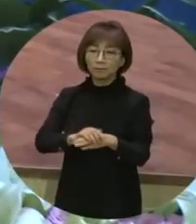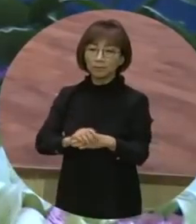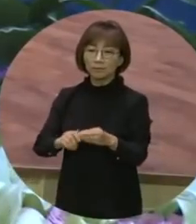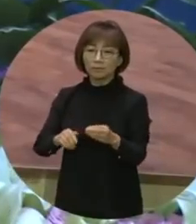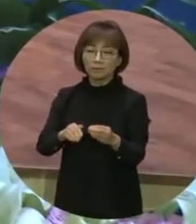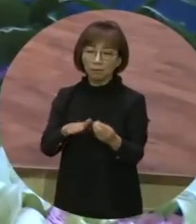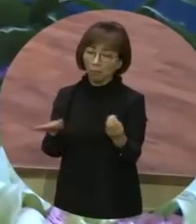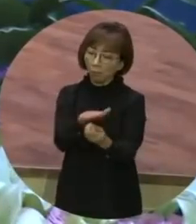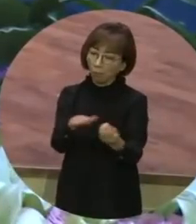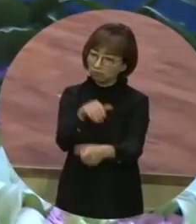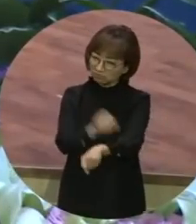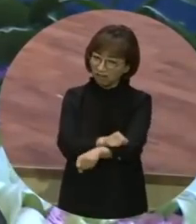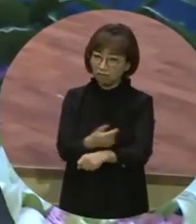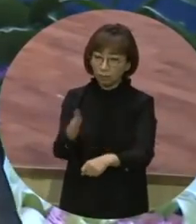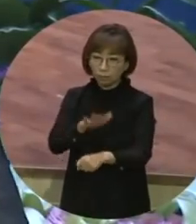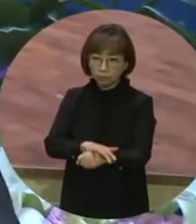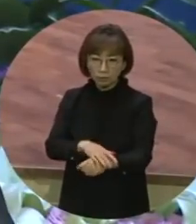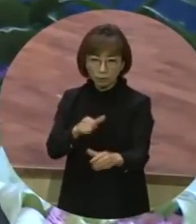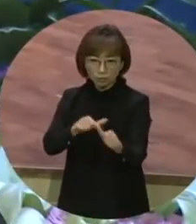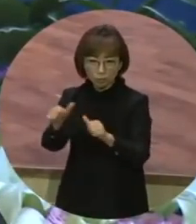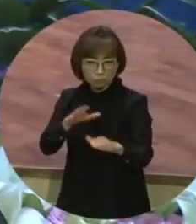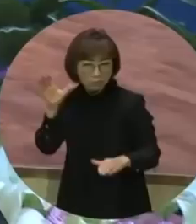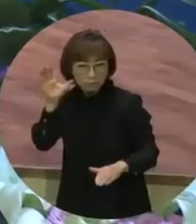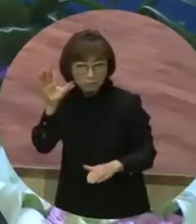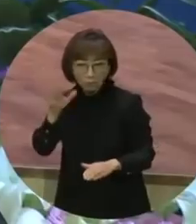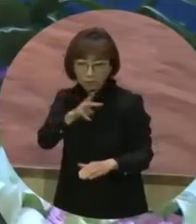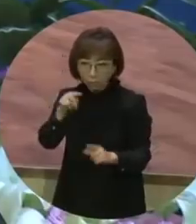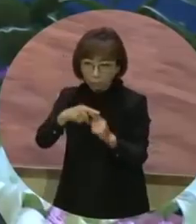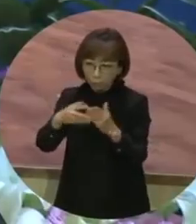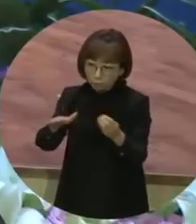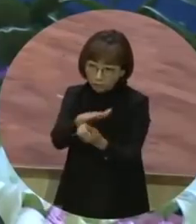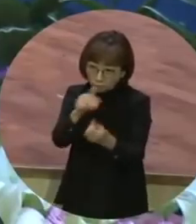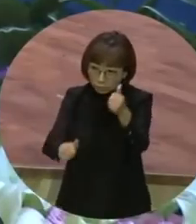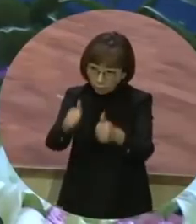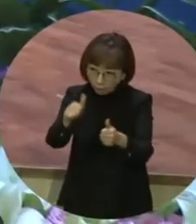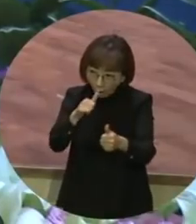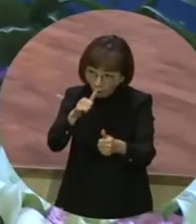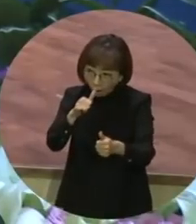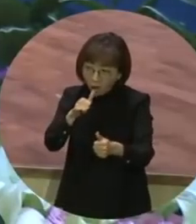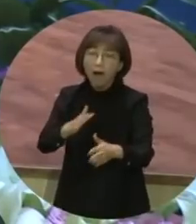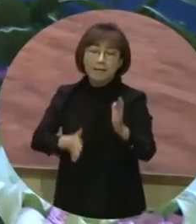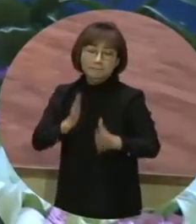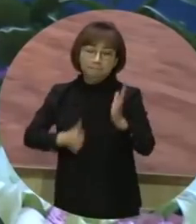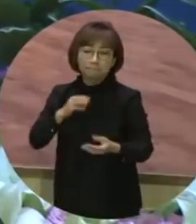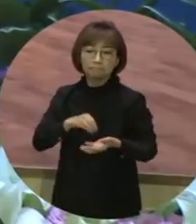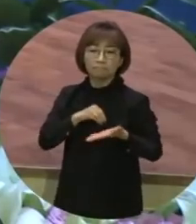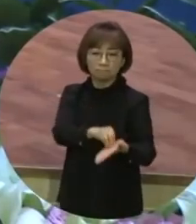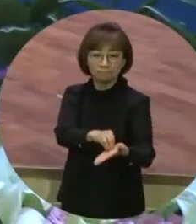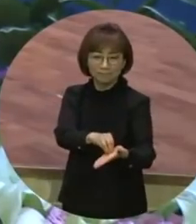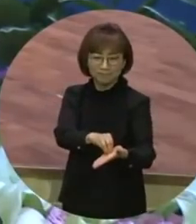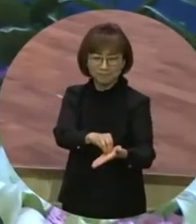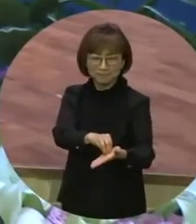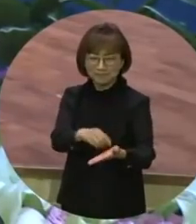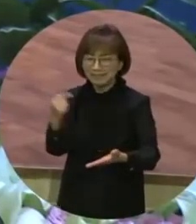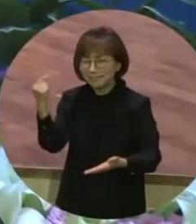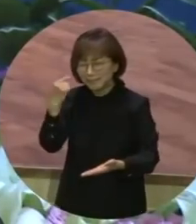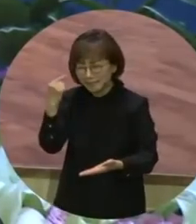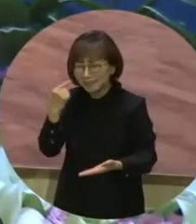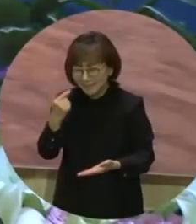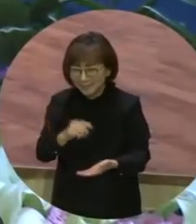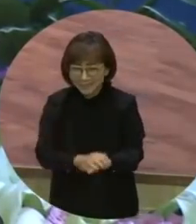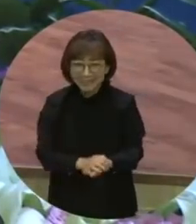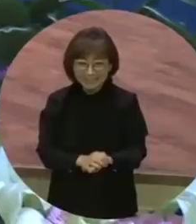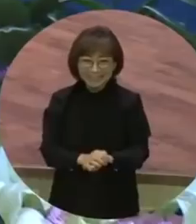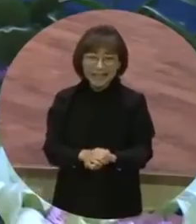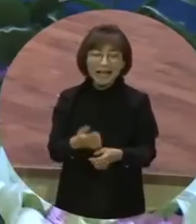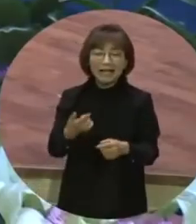거예요. 어려가 등록했다 하더라고. 무슨 말입니까? 그런 새가족도 오고 또 잘 어색하니까